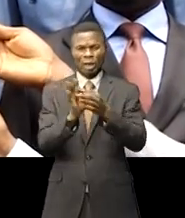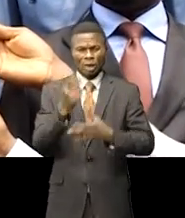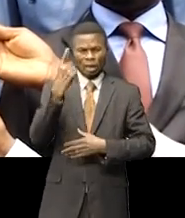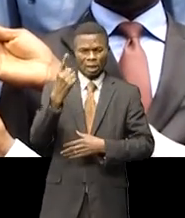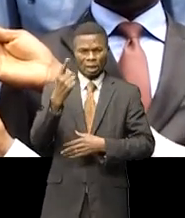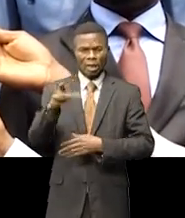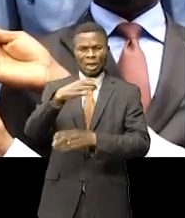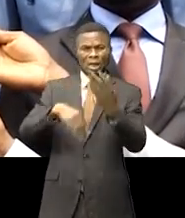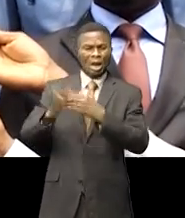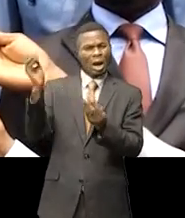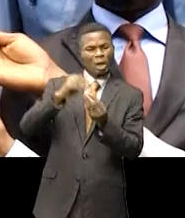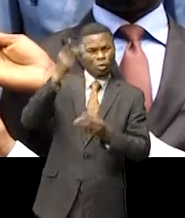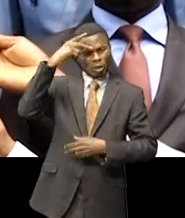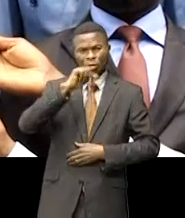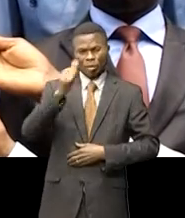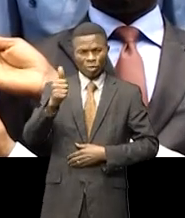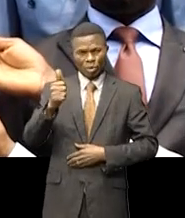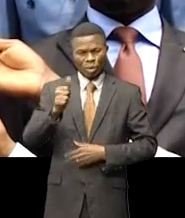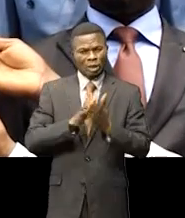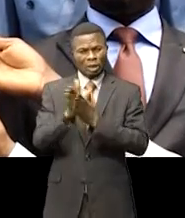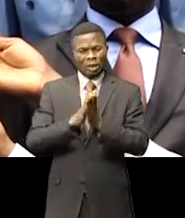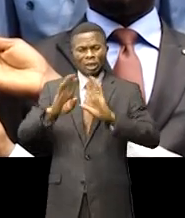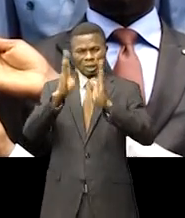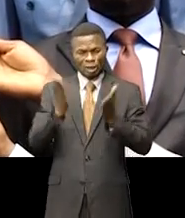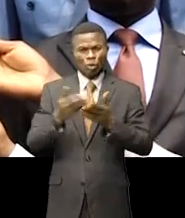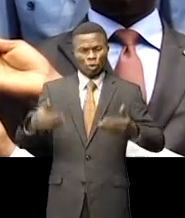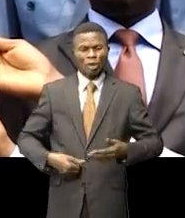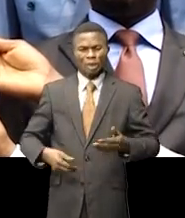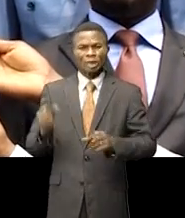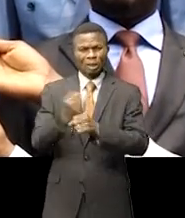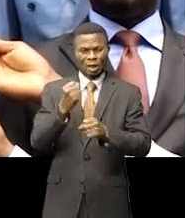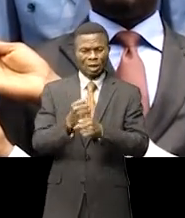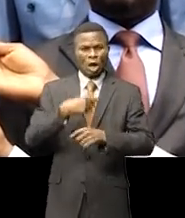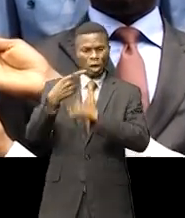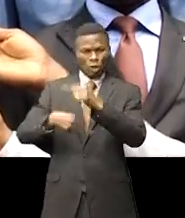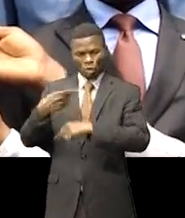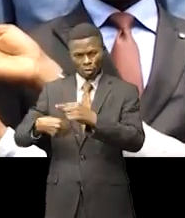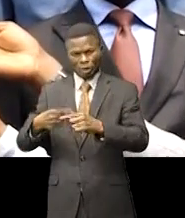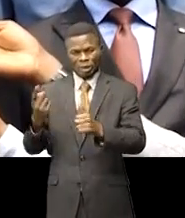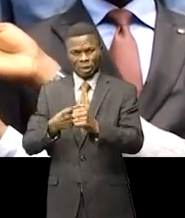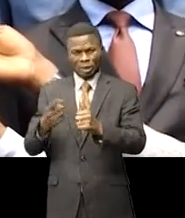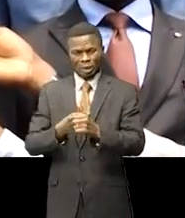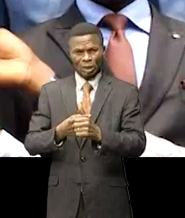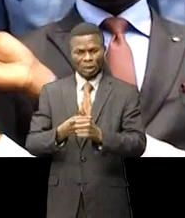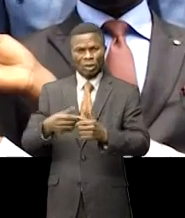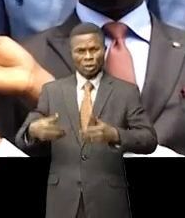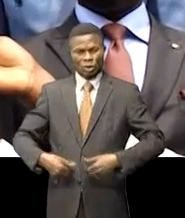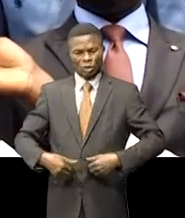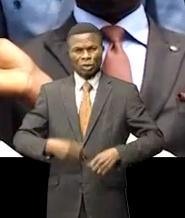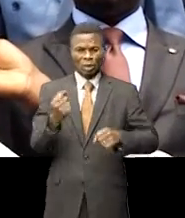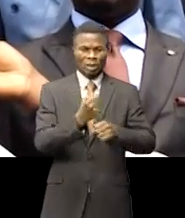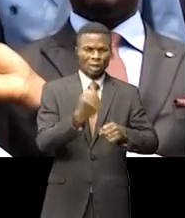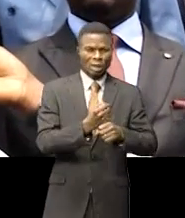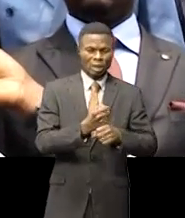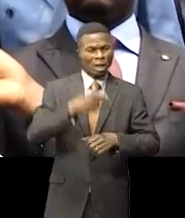mêlé de la politique, qui prendra en compte toutes les couches de la jeunesse, partant des jeunes œuvrant dans le